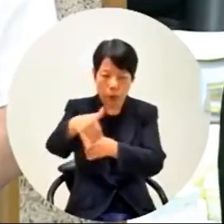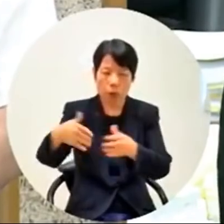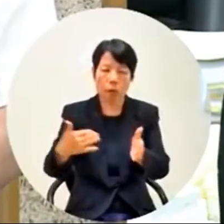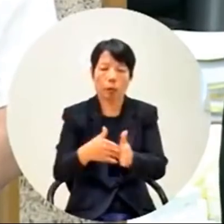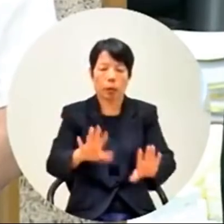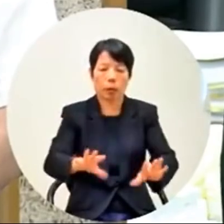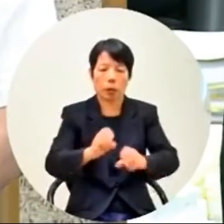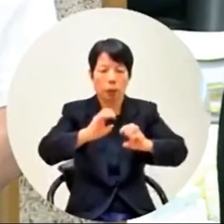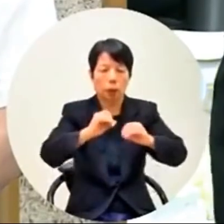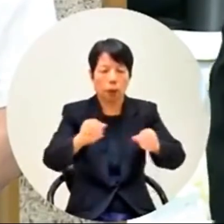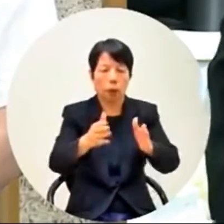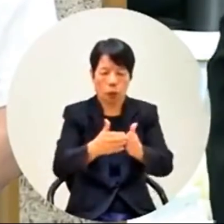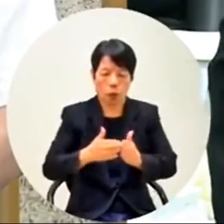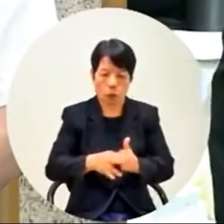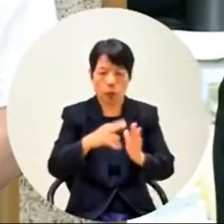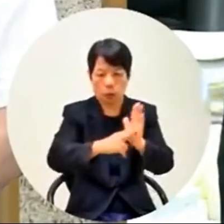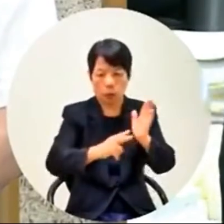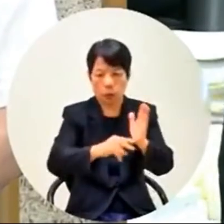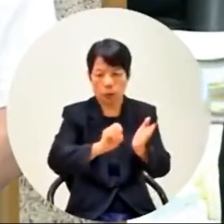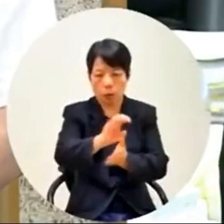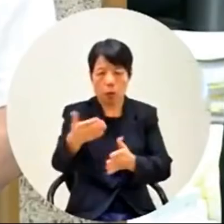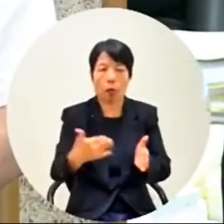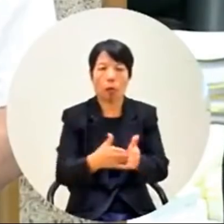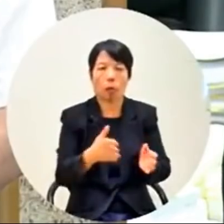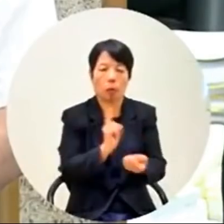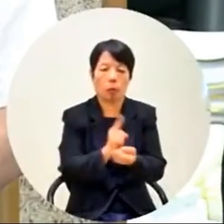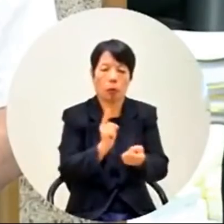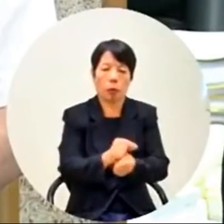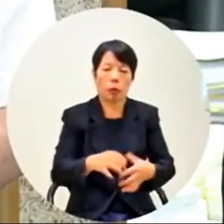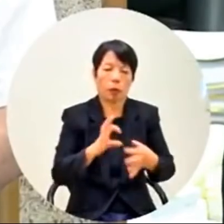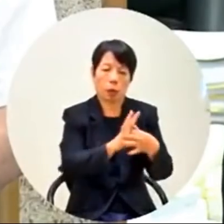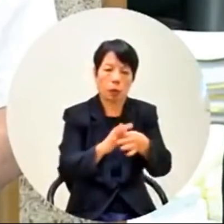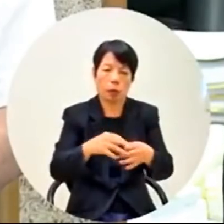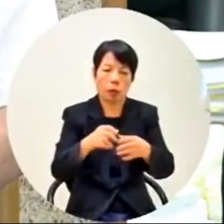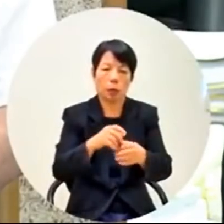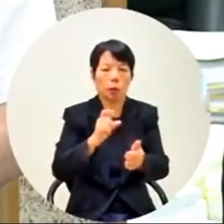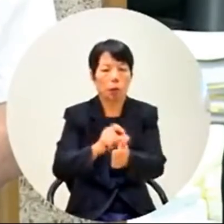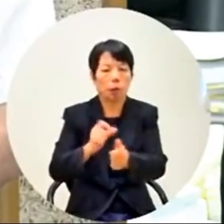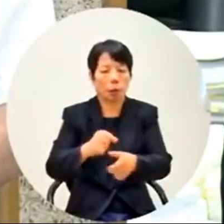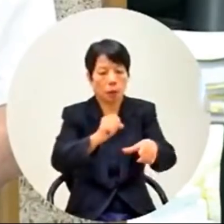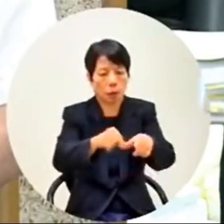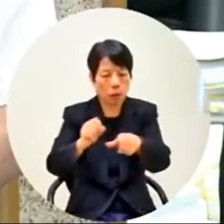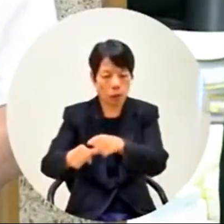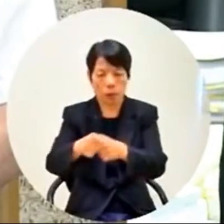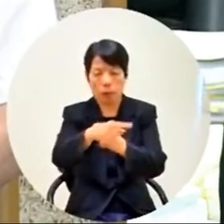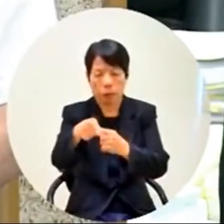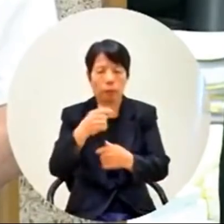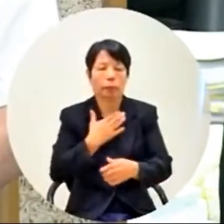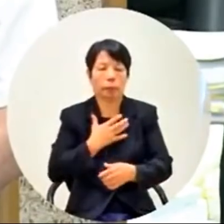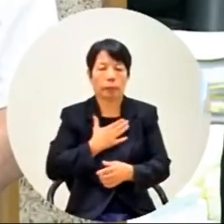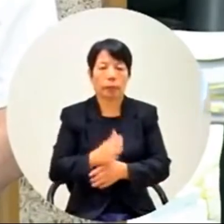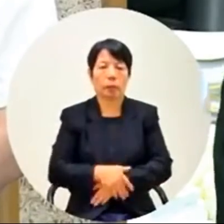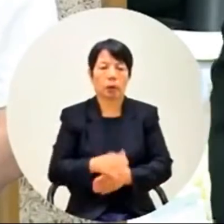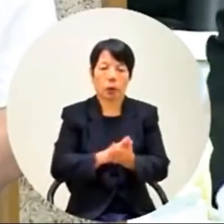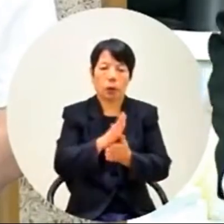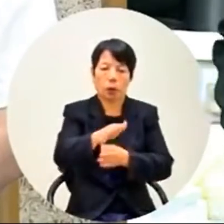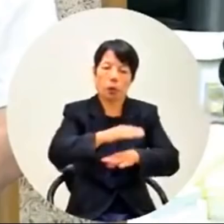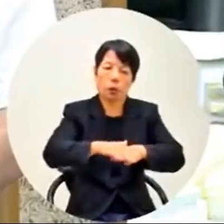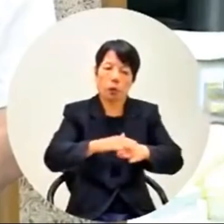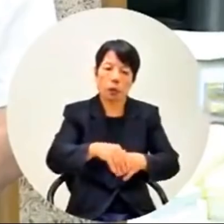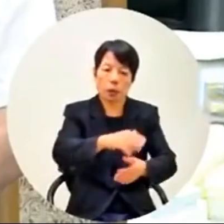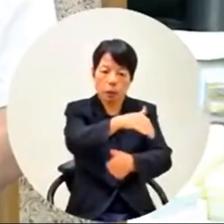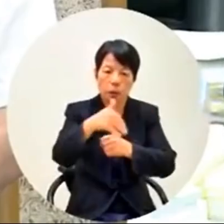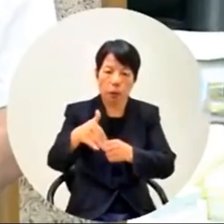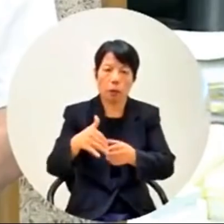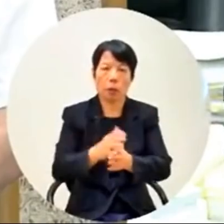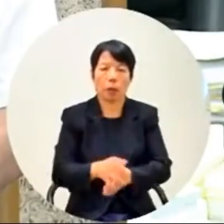在会中揭露给潜在的那个所有关心这个议题的厂商来了解。那后续我们还会召开